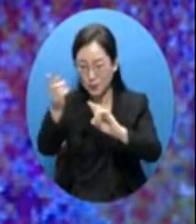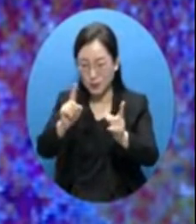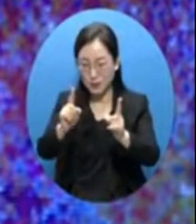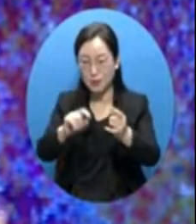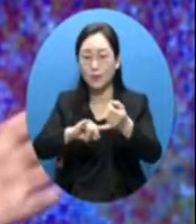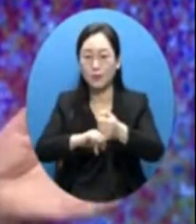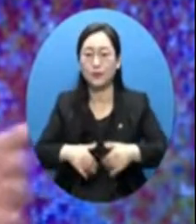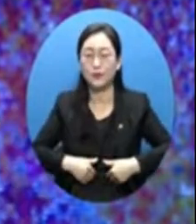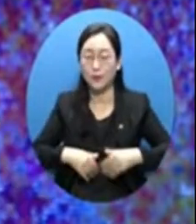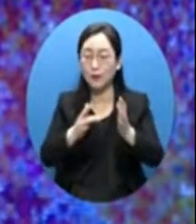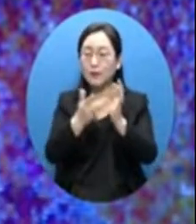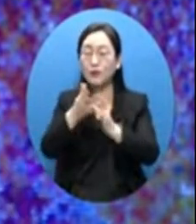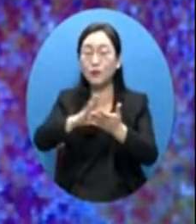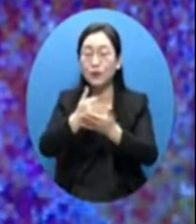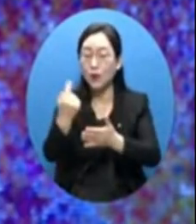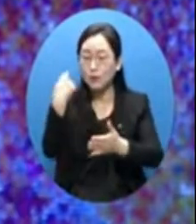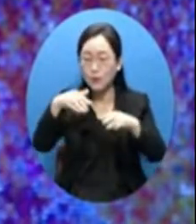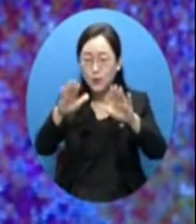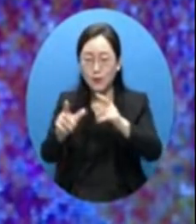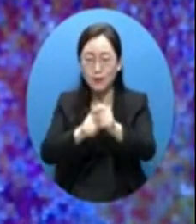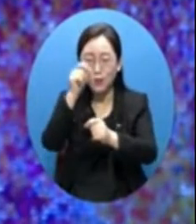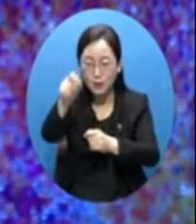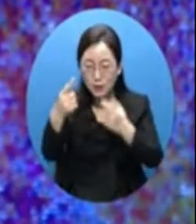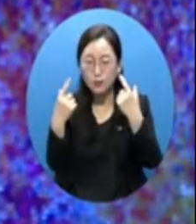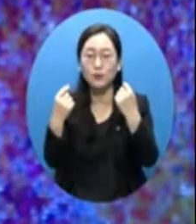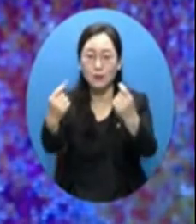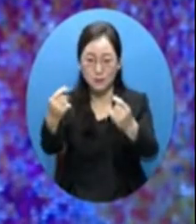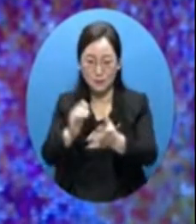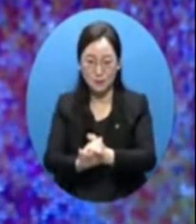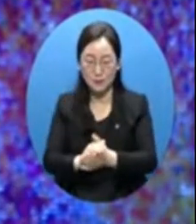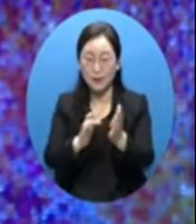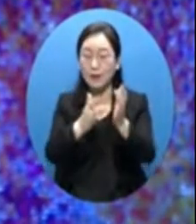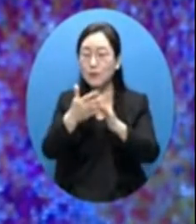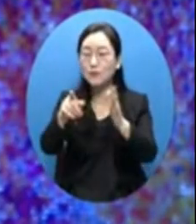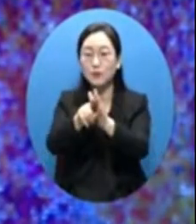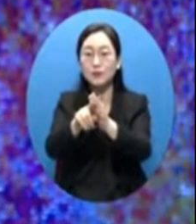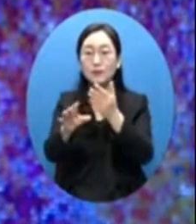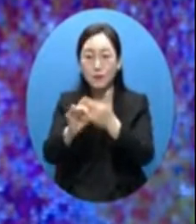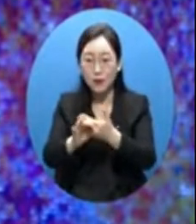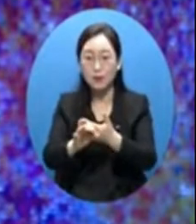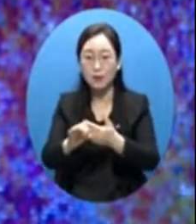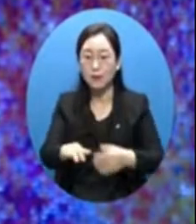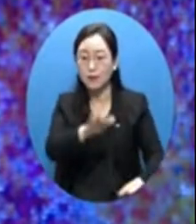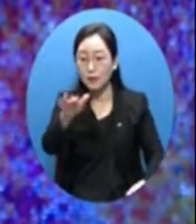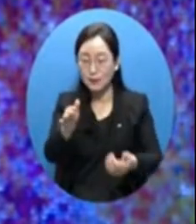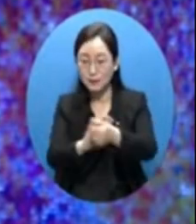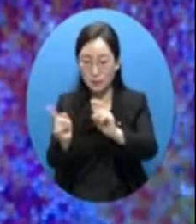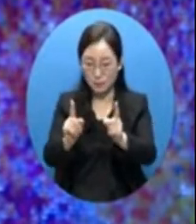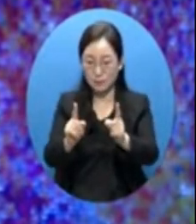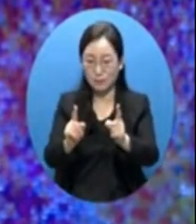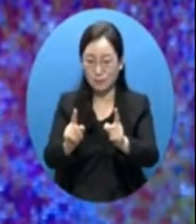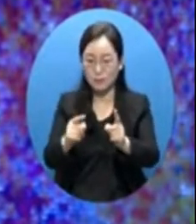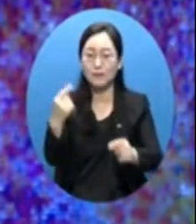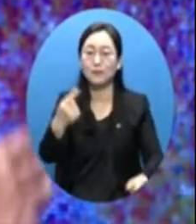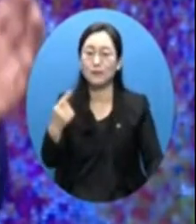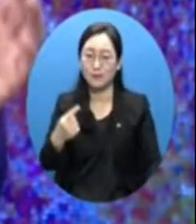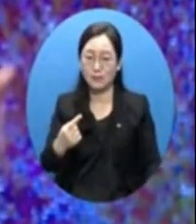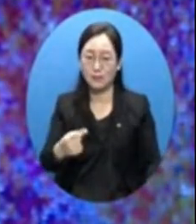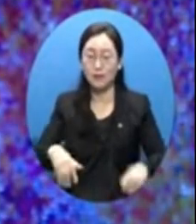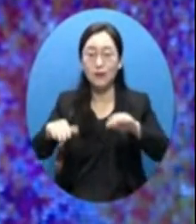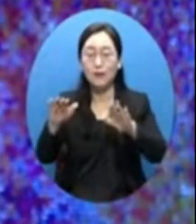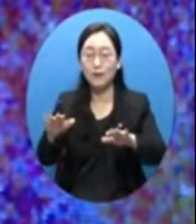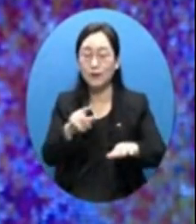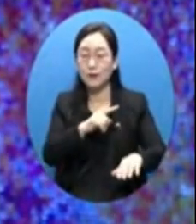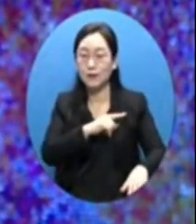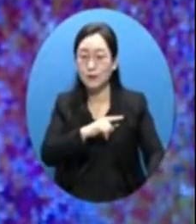예수께서는 어제나 오늘 영원토록 동일하십니다. 예수를 믿으면 우리에게 치료 역사가 다가오는 것입니다. 오늘날 가장